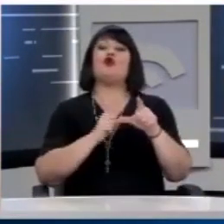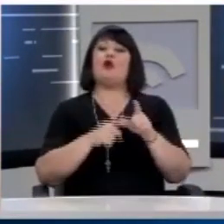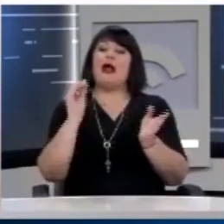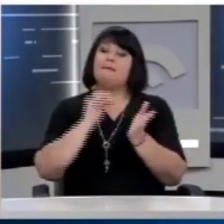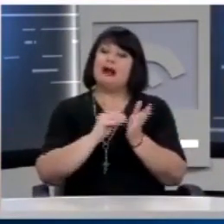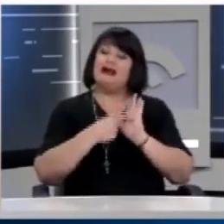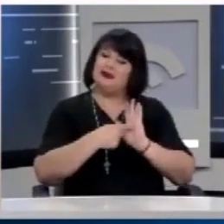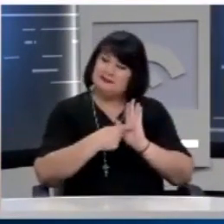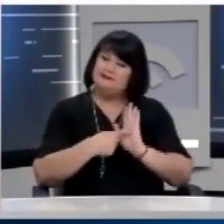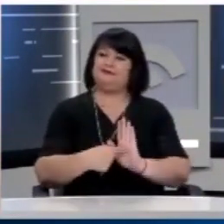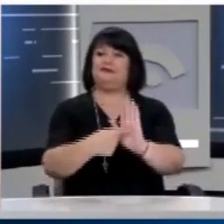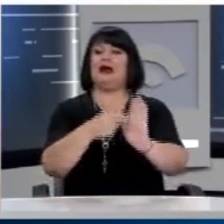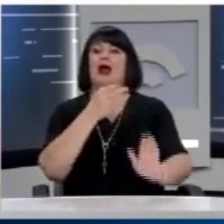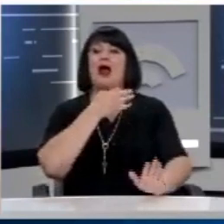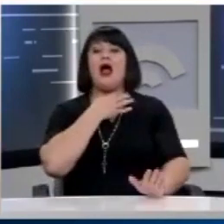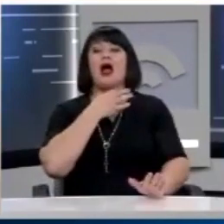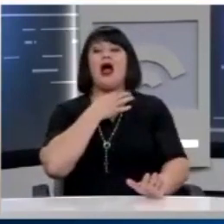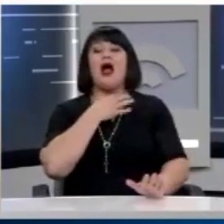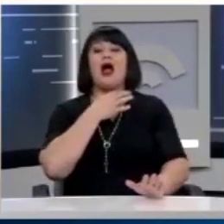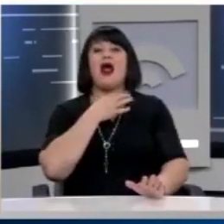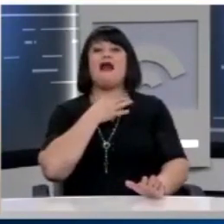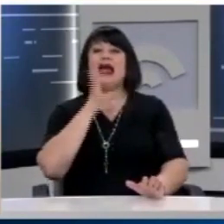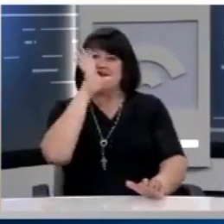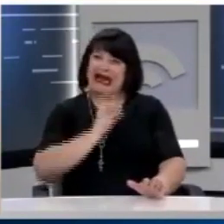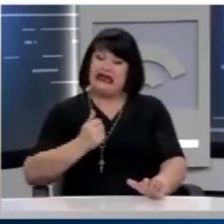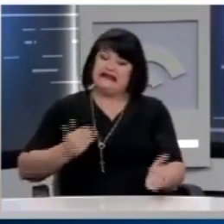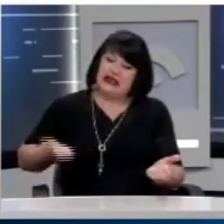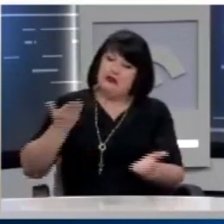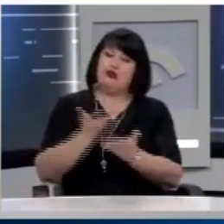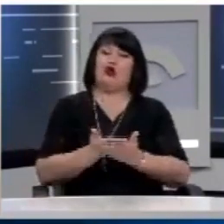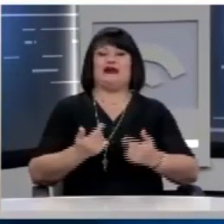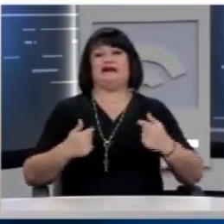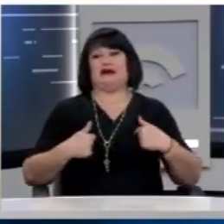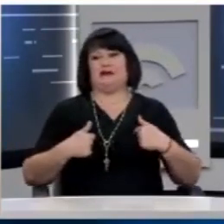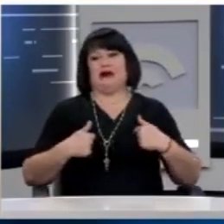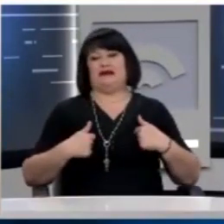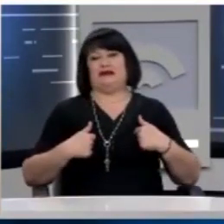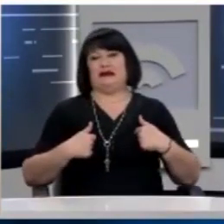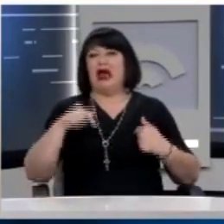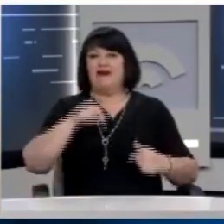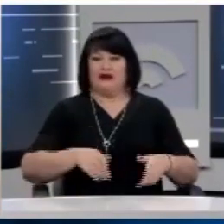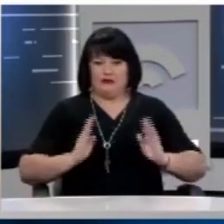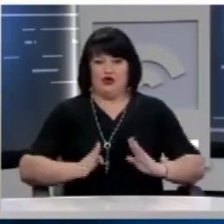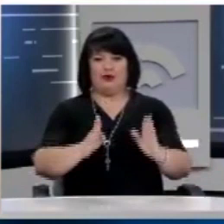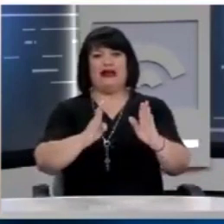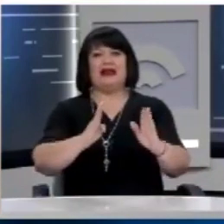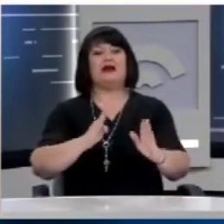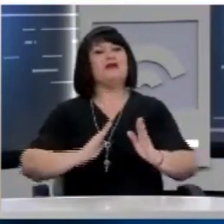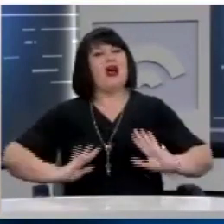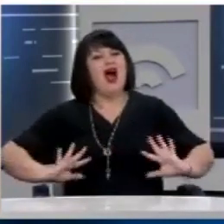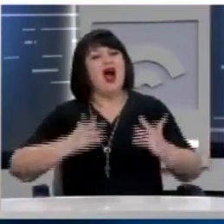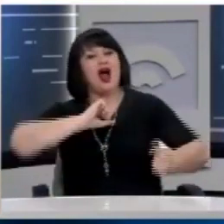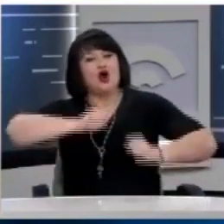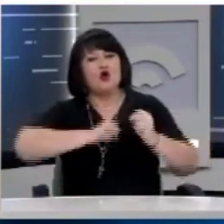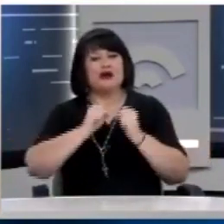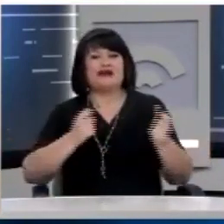ακόμη περισσότερο την αναγκαιότητα και την ρεαλιστικότητα της πρότασής του. Σε αυτή την προοπτική εντάσσει και την ανάπτυξη των αγώνων των